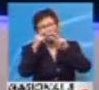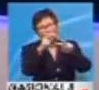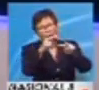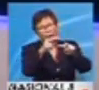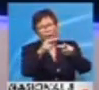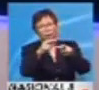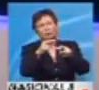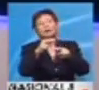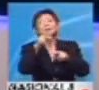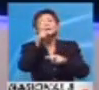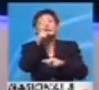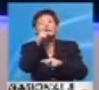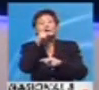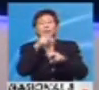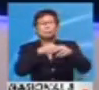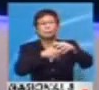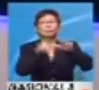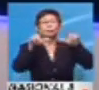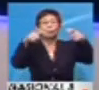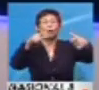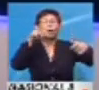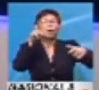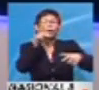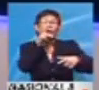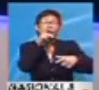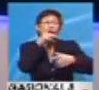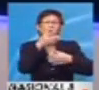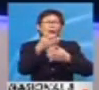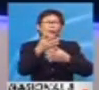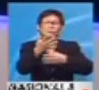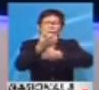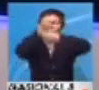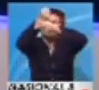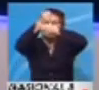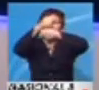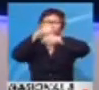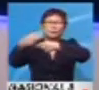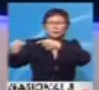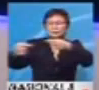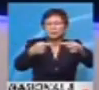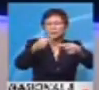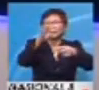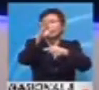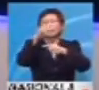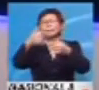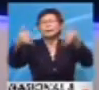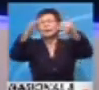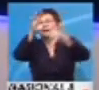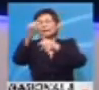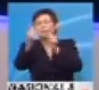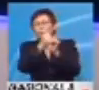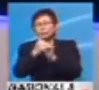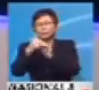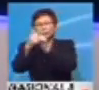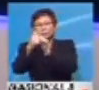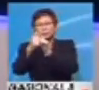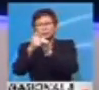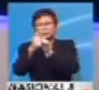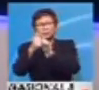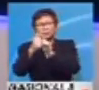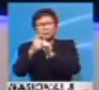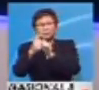merah mencatat kejuaraan Pulau musim ini pada saingan PLN dan kerjasama mampu